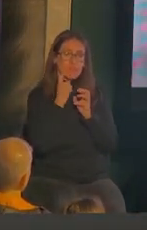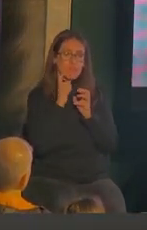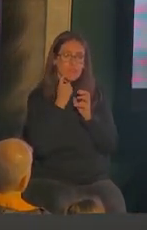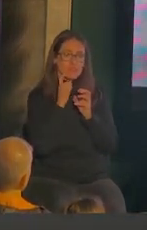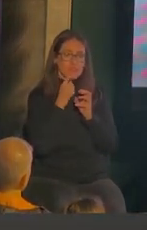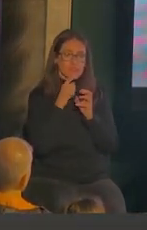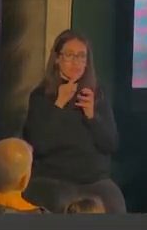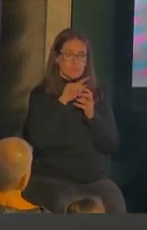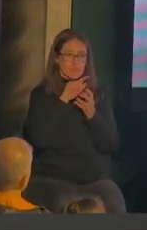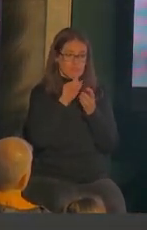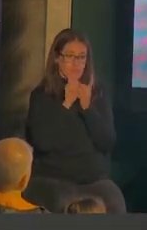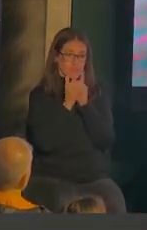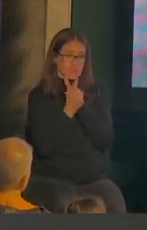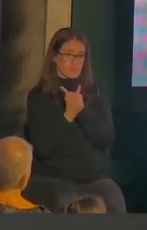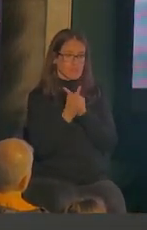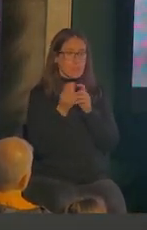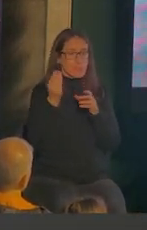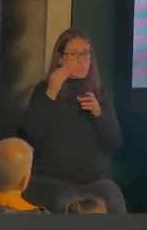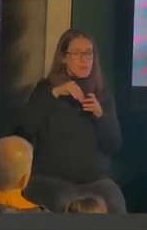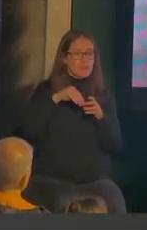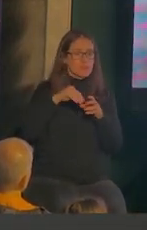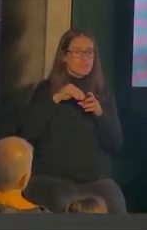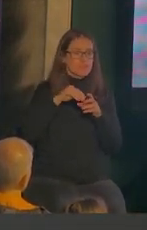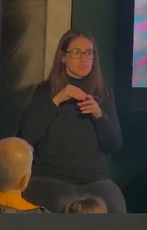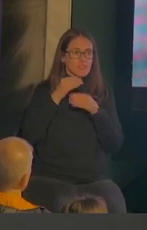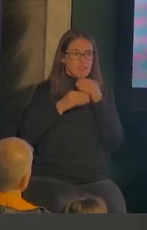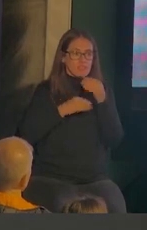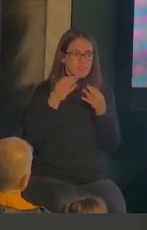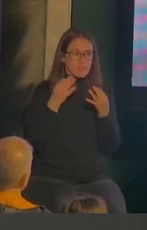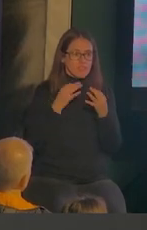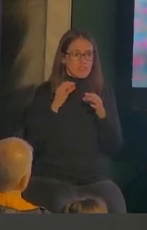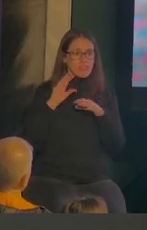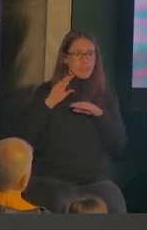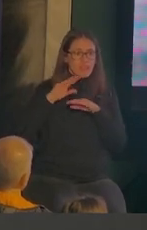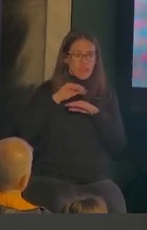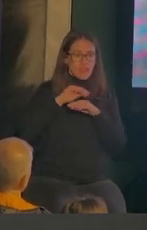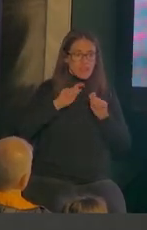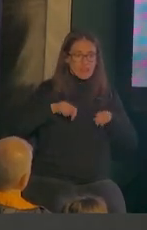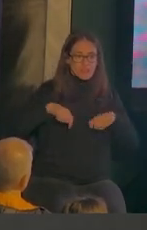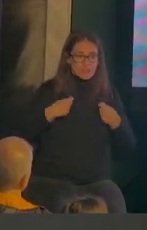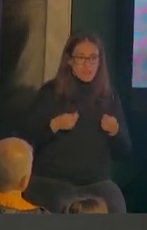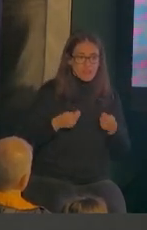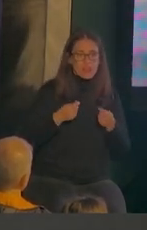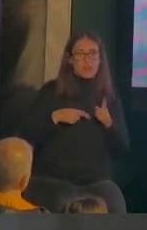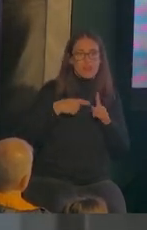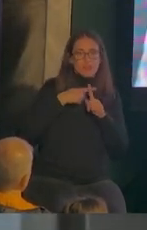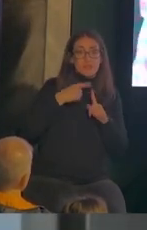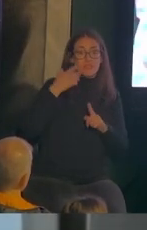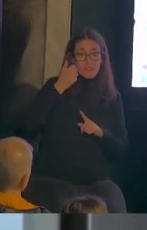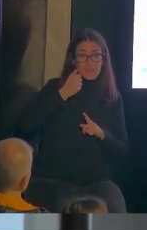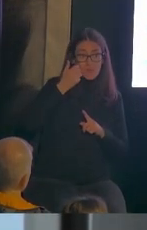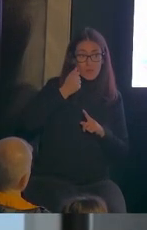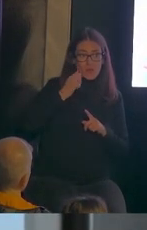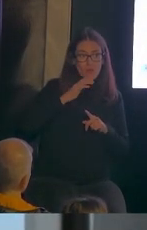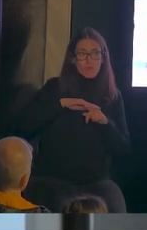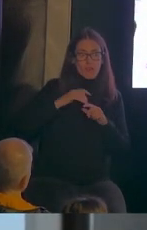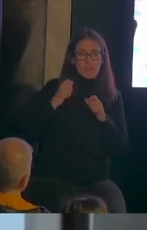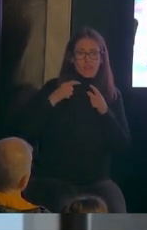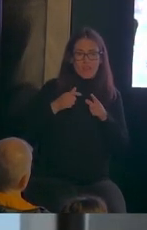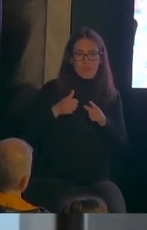el que faig és afegir-hi suc de taronja natural, una miqueta de llimona, perquè així el que fa és potenciar el